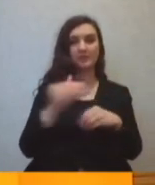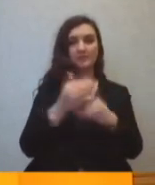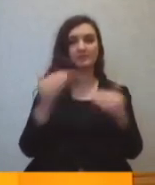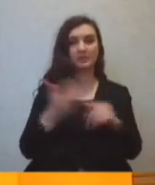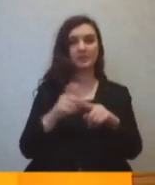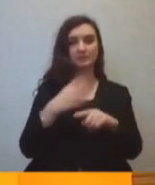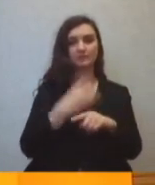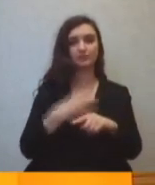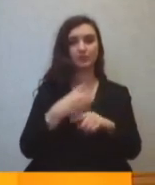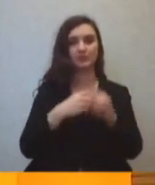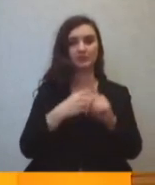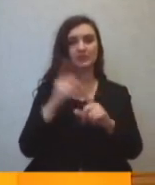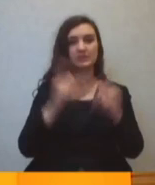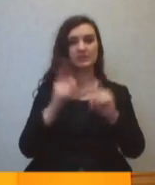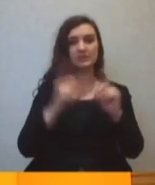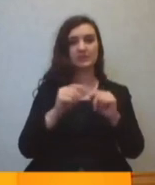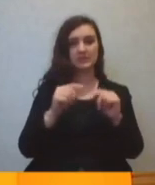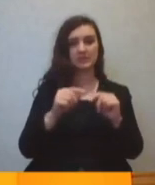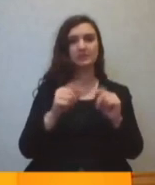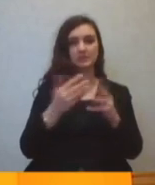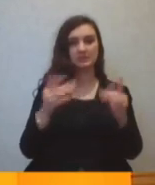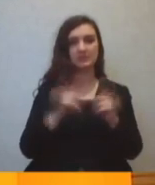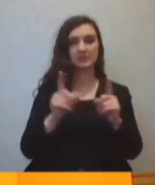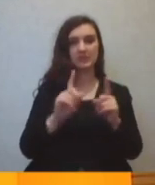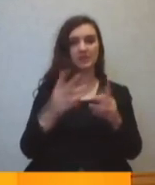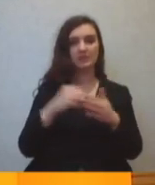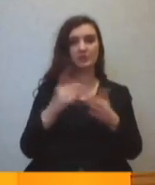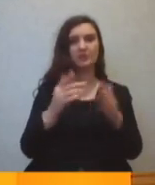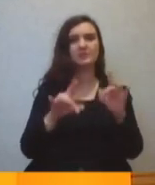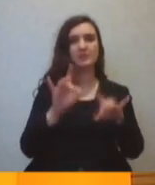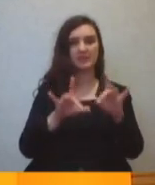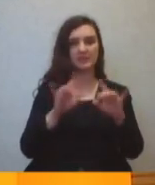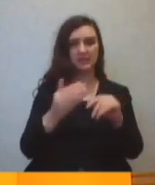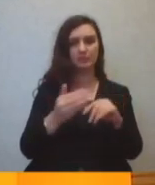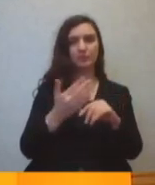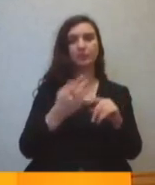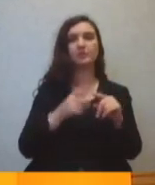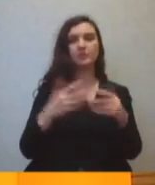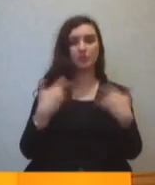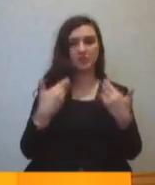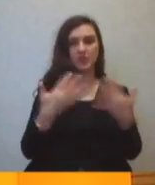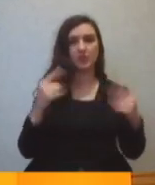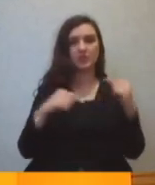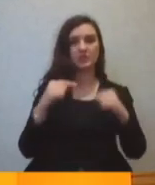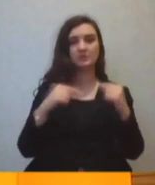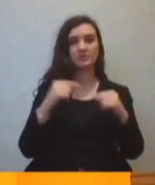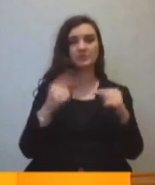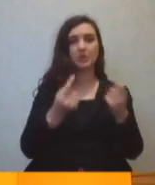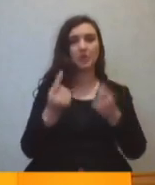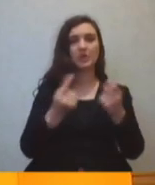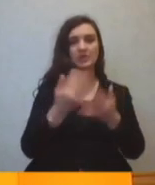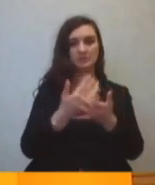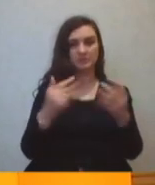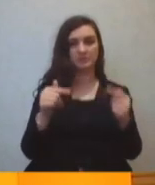ძალიან მნიშვნელოვანია რძის ნაწარმის ისეთი ვერსია, რომელიც ფერმენტირებულია და რომელიც ცოცხალი ორგანიზმებით,